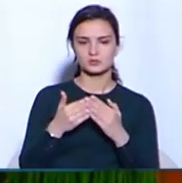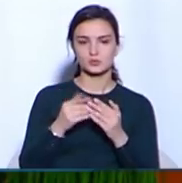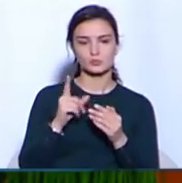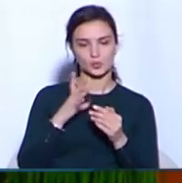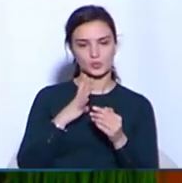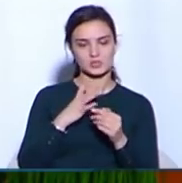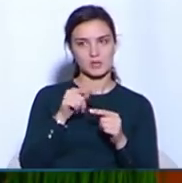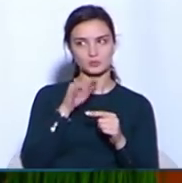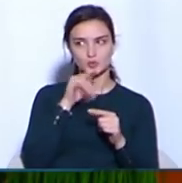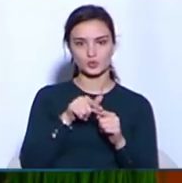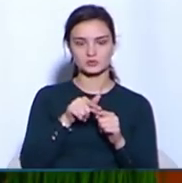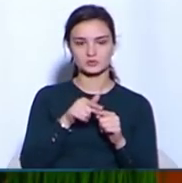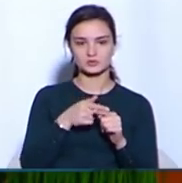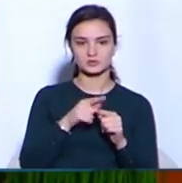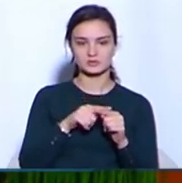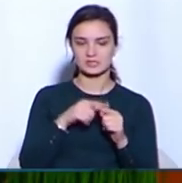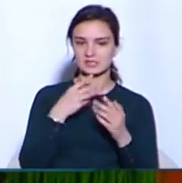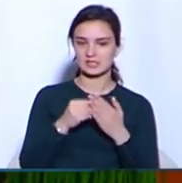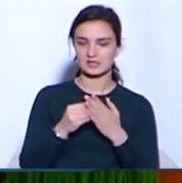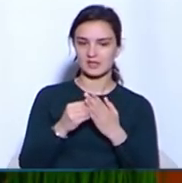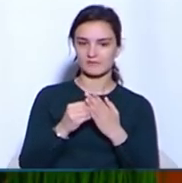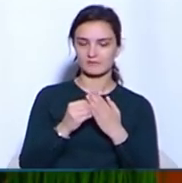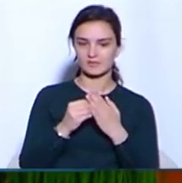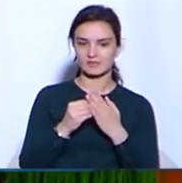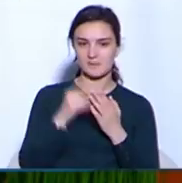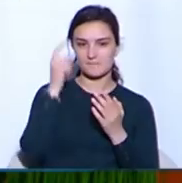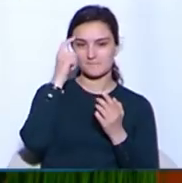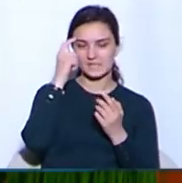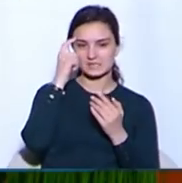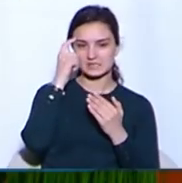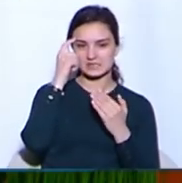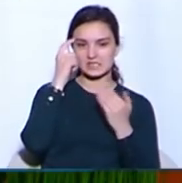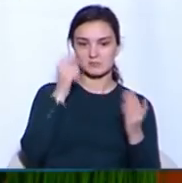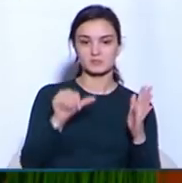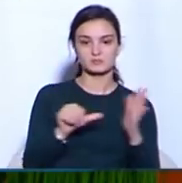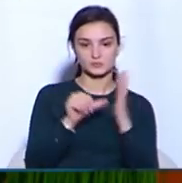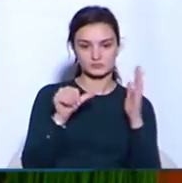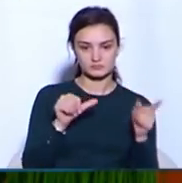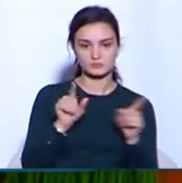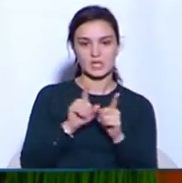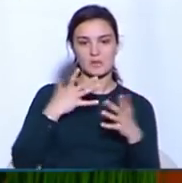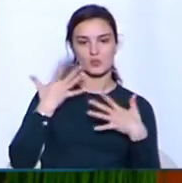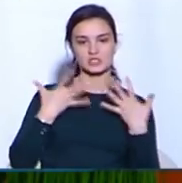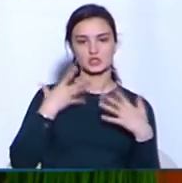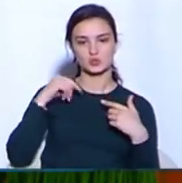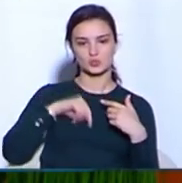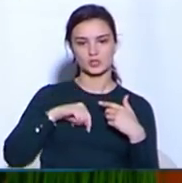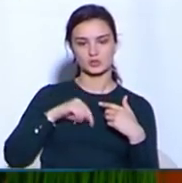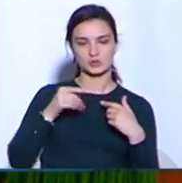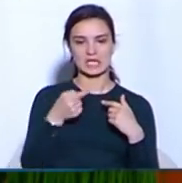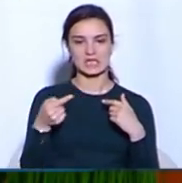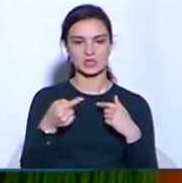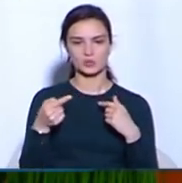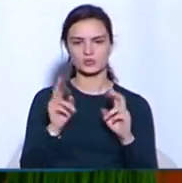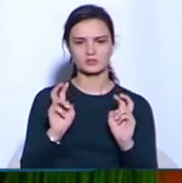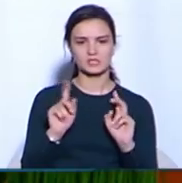იყოს, ამავე დროს იყოს თავისი არსით მეხსიერების მასტიმულირებელი, ემოციურად შინაარსით იყოს